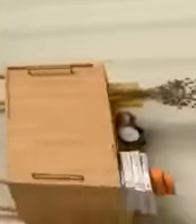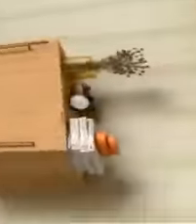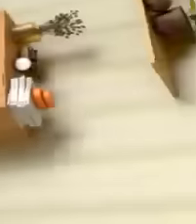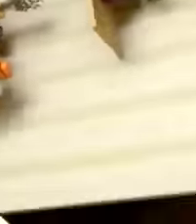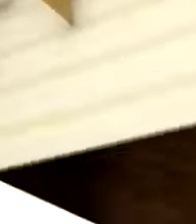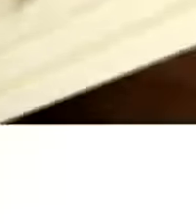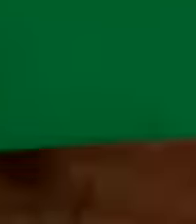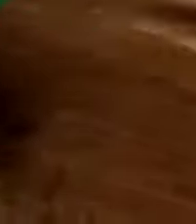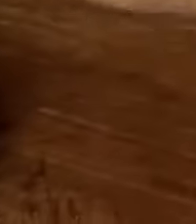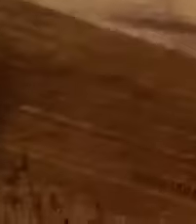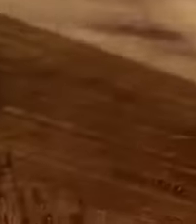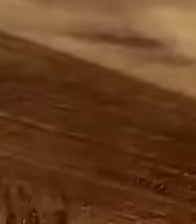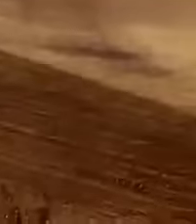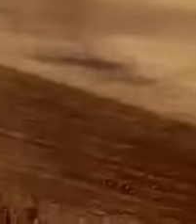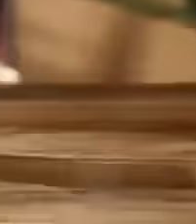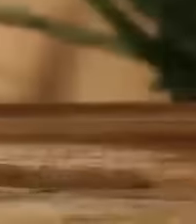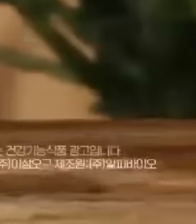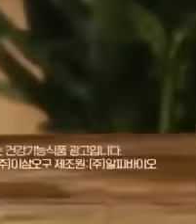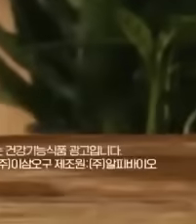족이